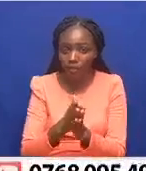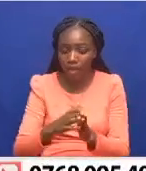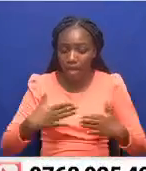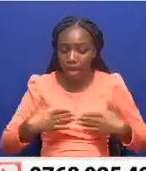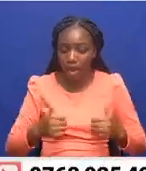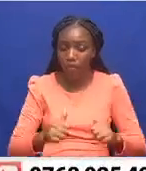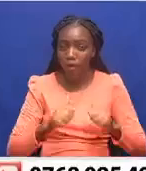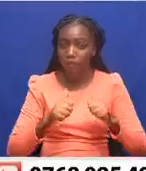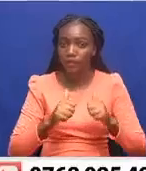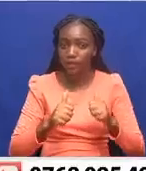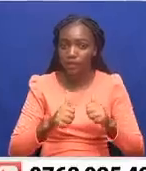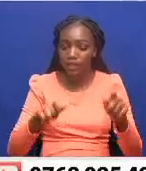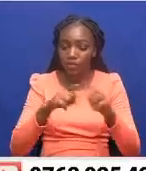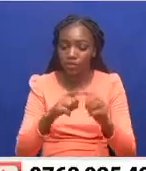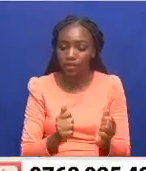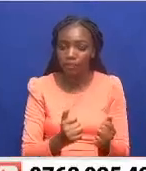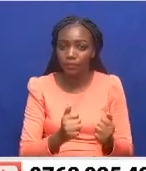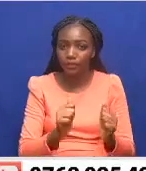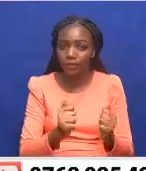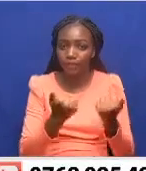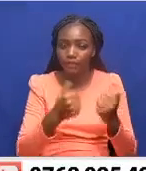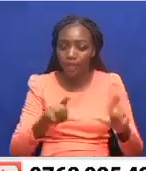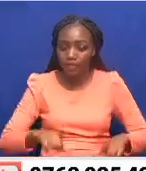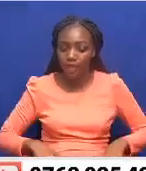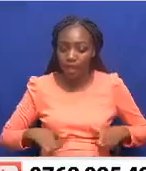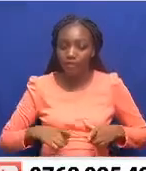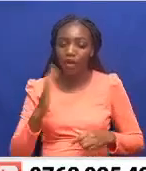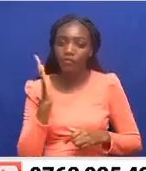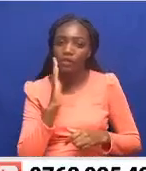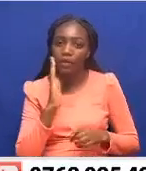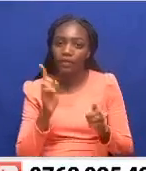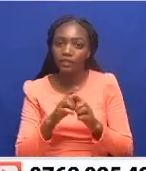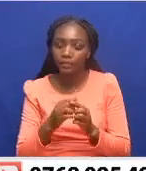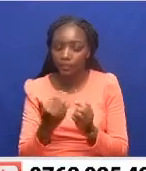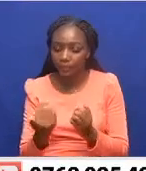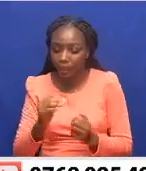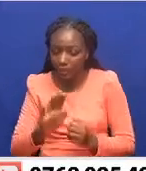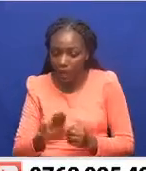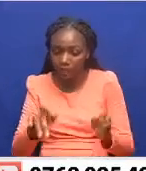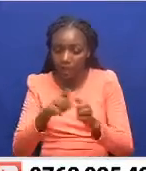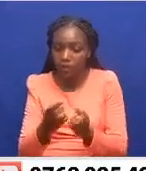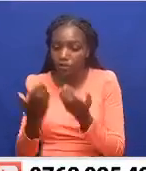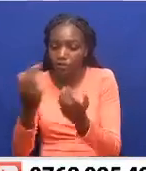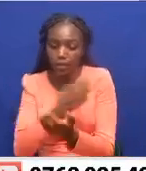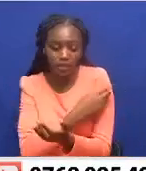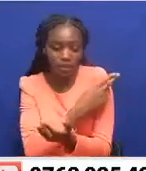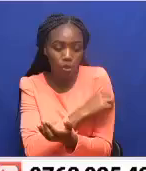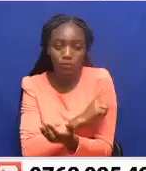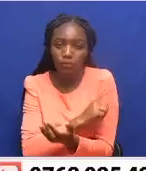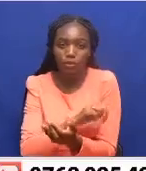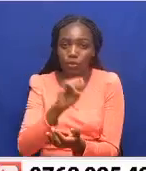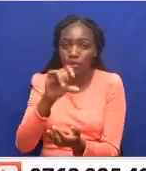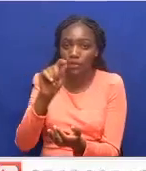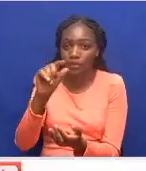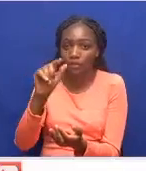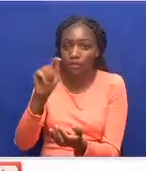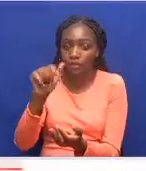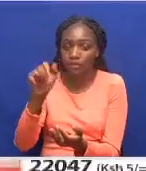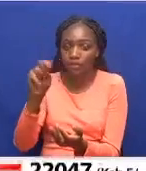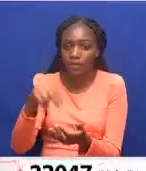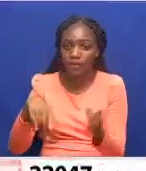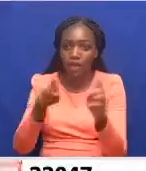afya ili kuokoa maisha ya mama na mwanawe na kufikishwa katika hospitali ya rufaa ya Iten